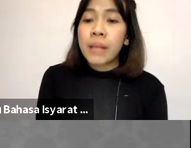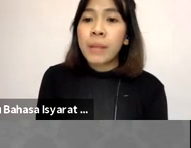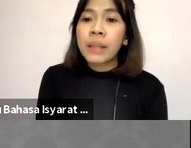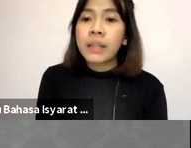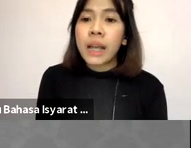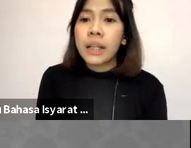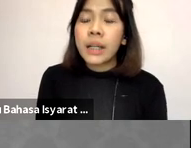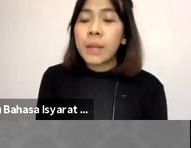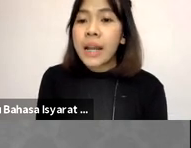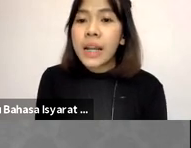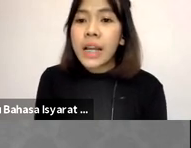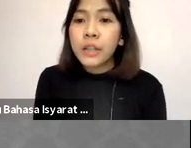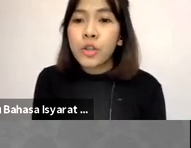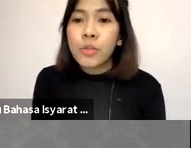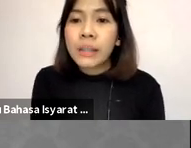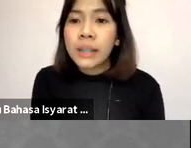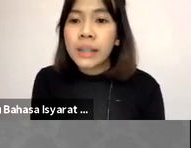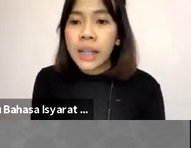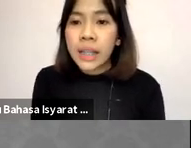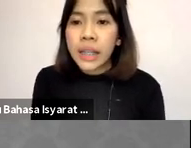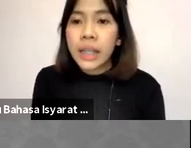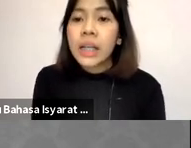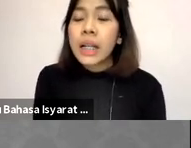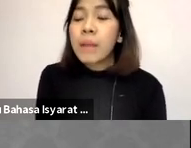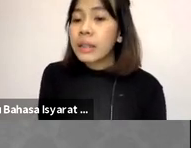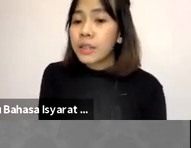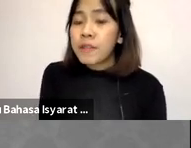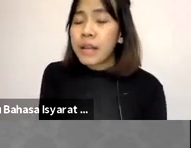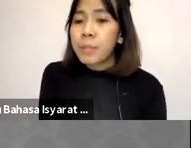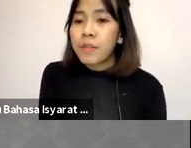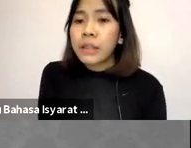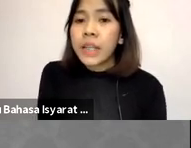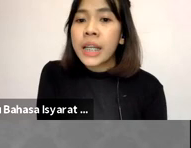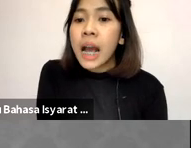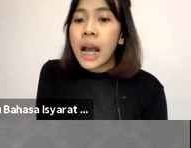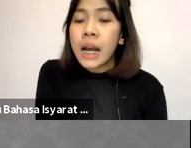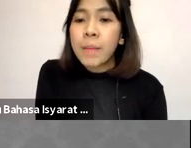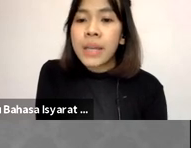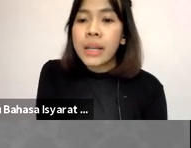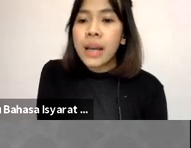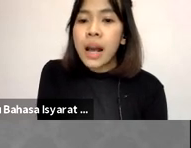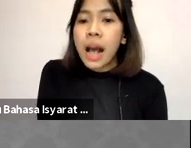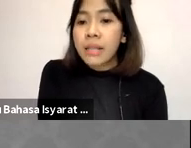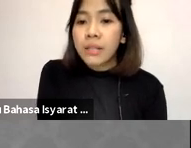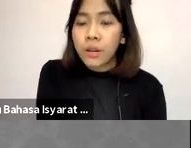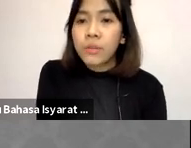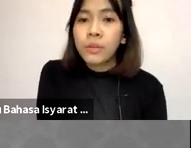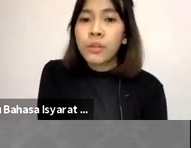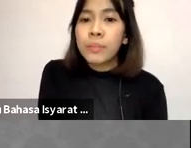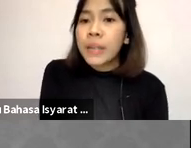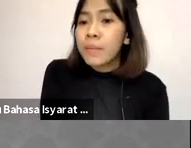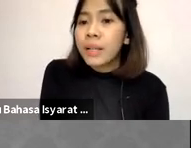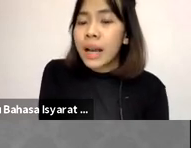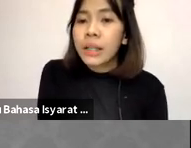sangat penting sekali keberadaan dari juru bahasa isyarat ini lembaga sertifikasi profesi ini yang akan menjadi asesor